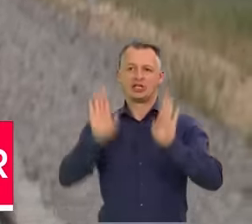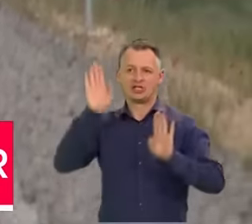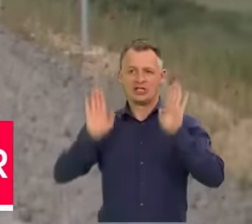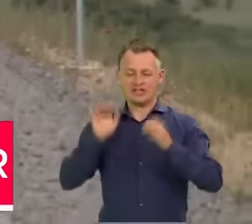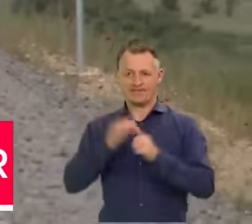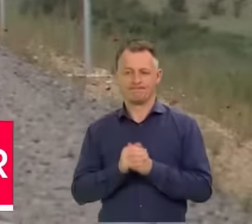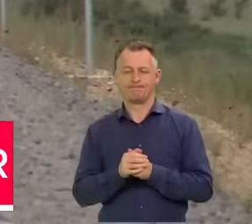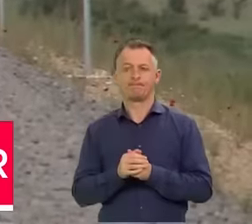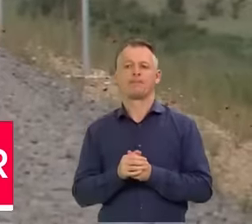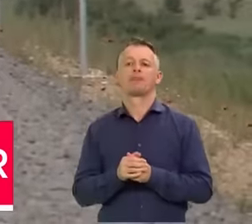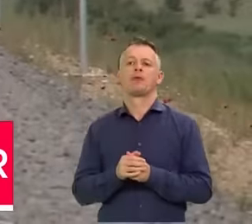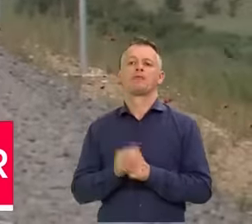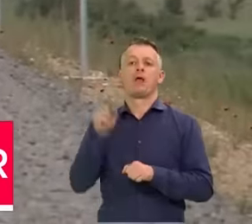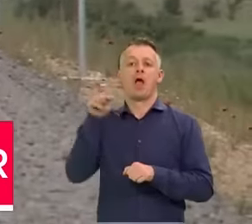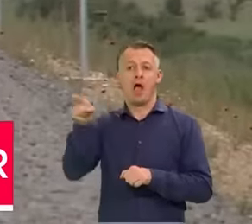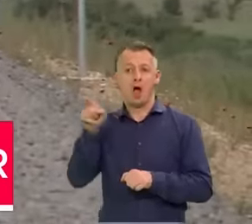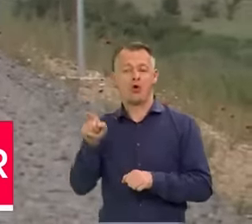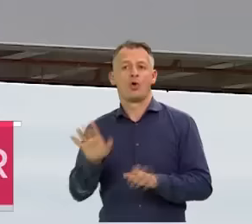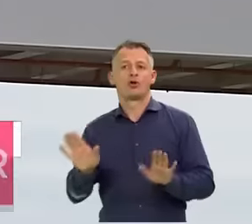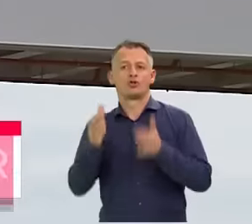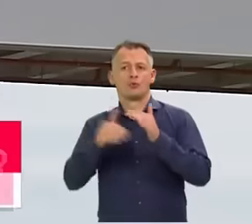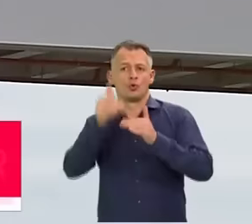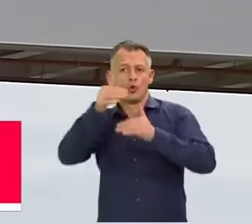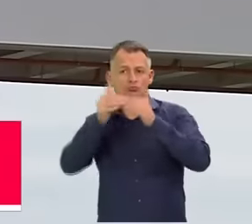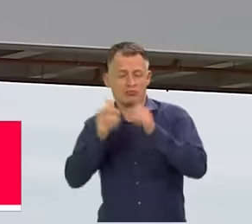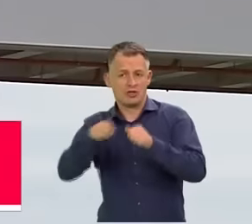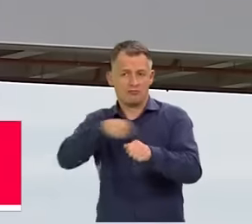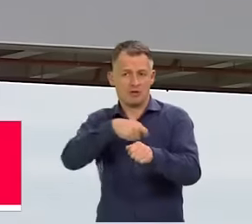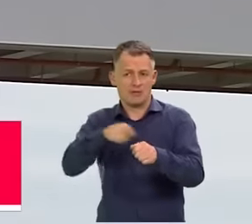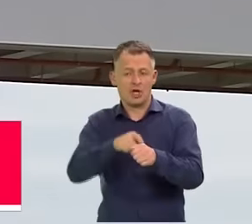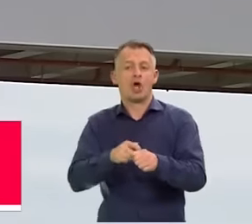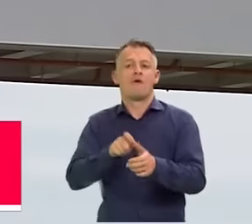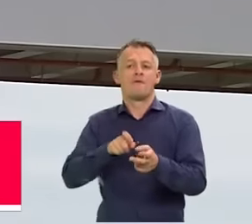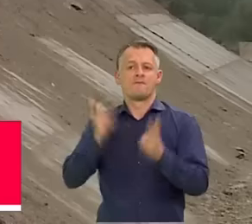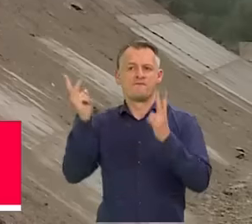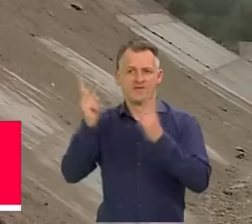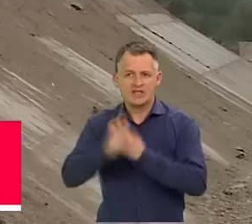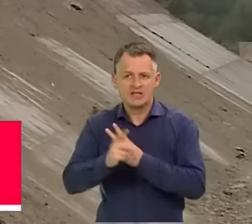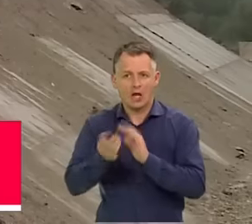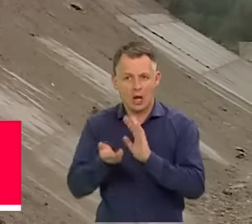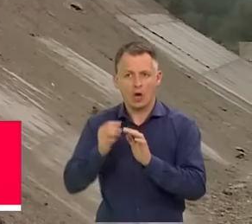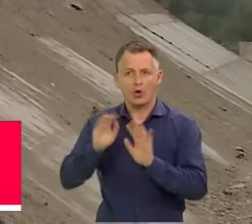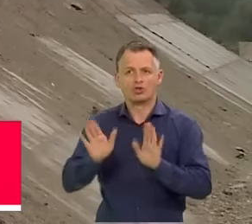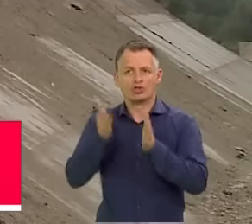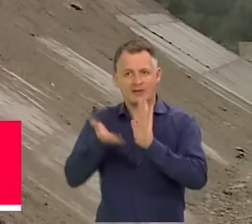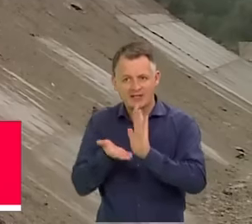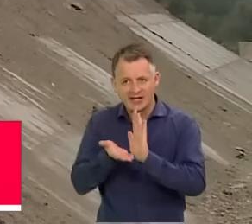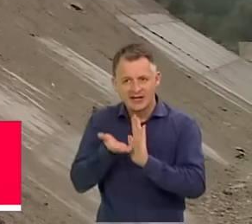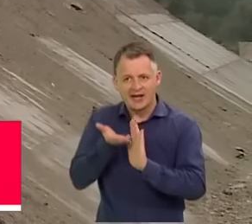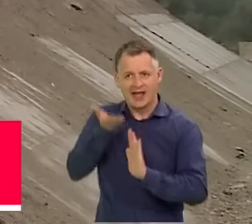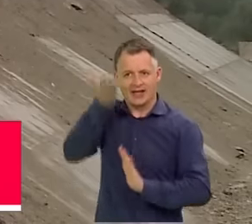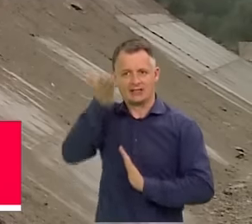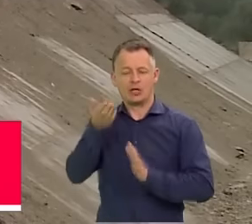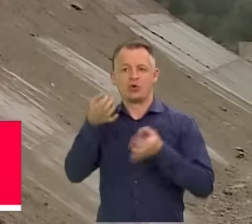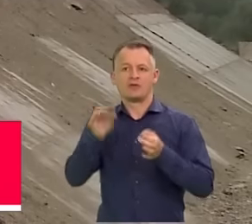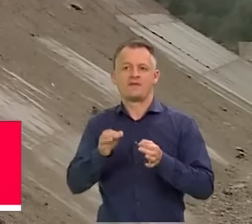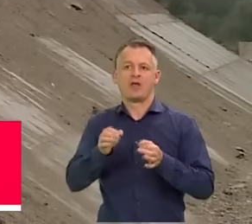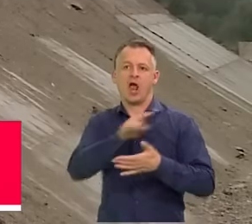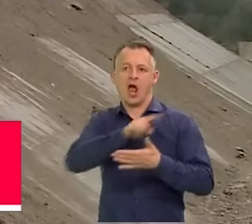sunt preconizate acolo, vitezele vor crește față de cele care au fost proiectate inițial. Vor fi ridicate vitezele